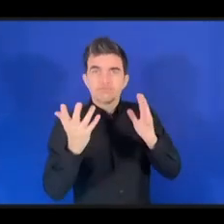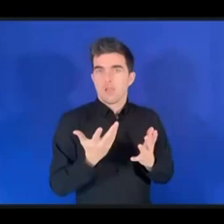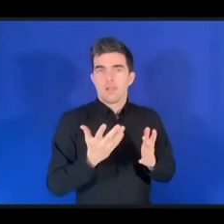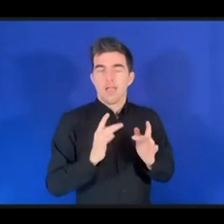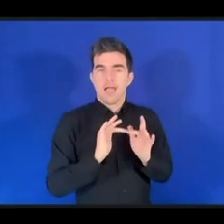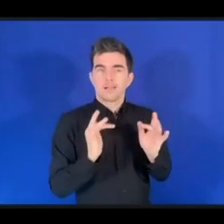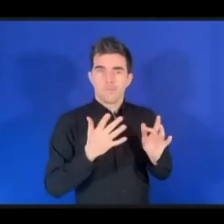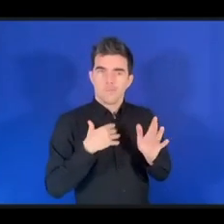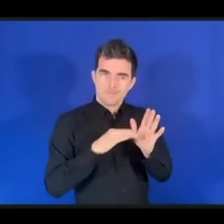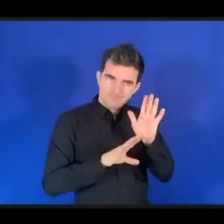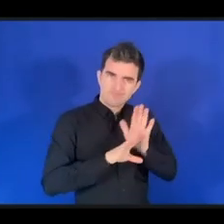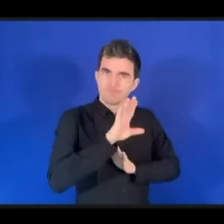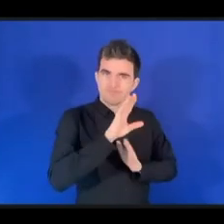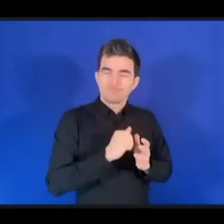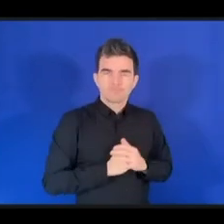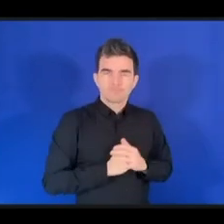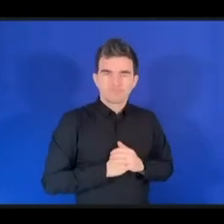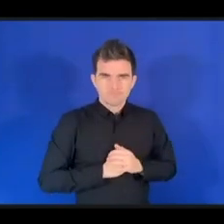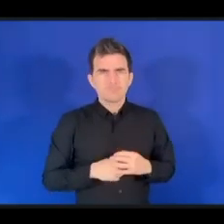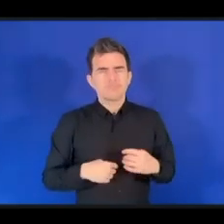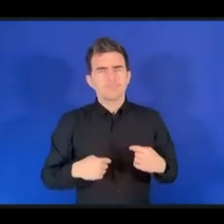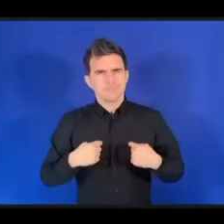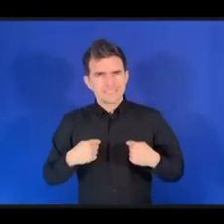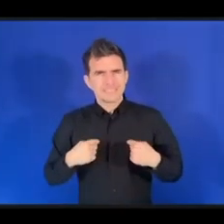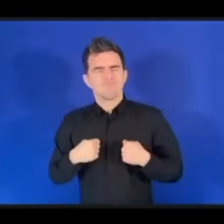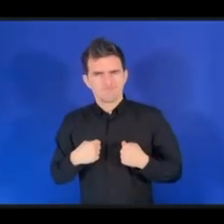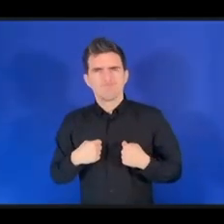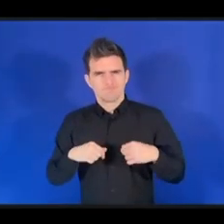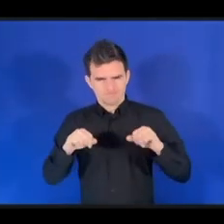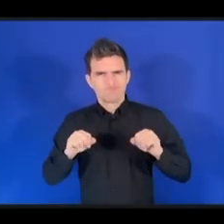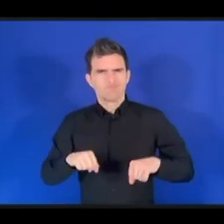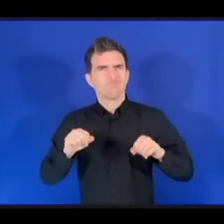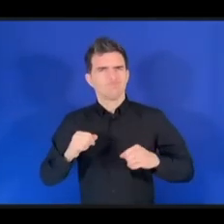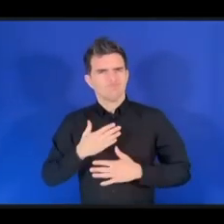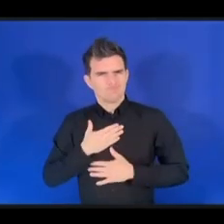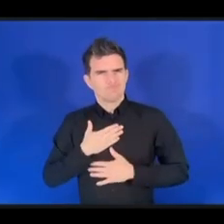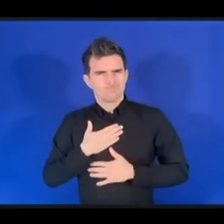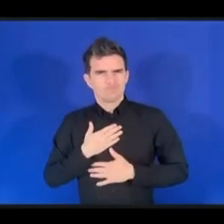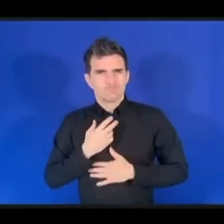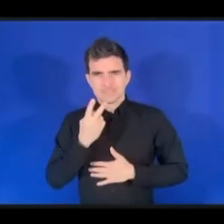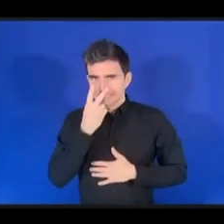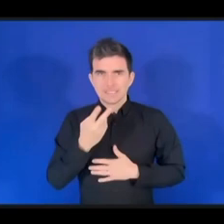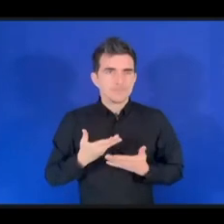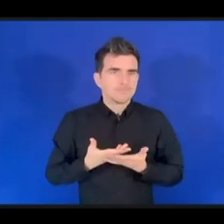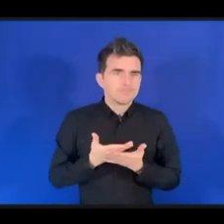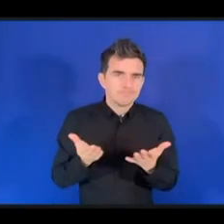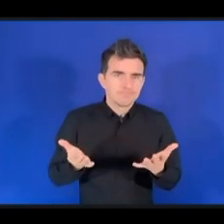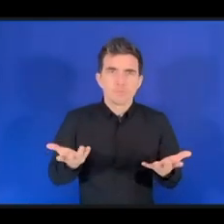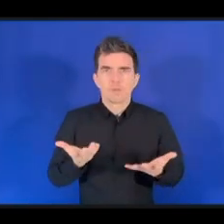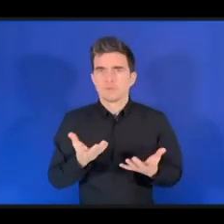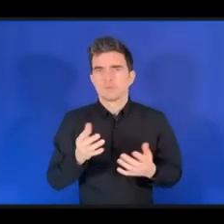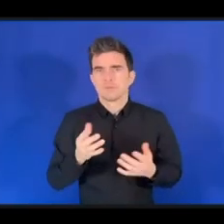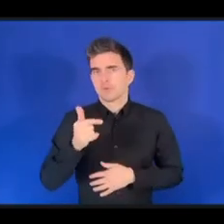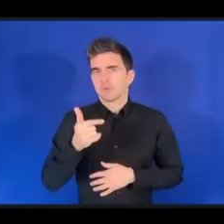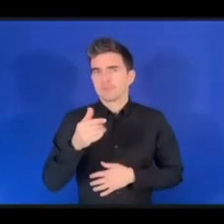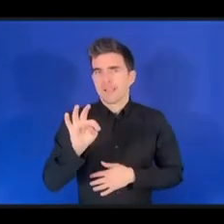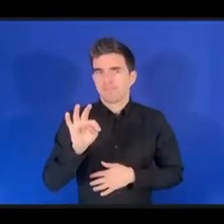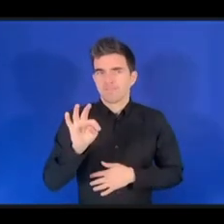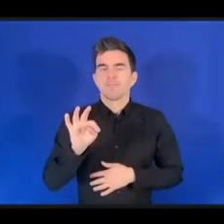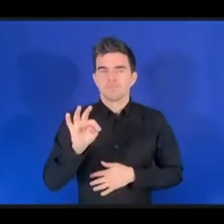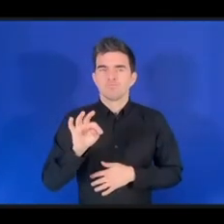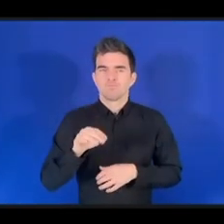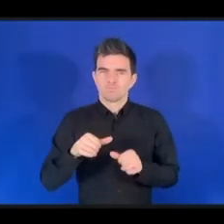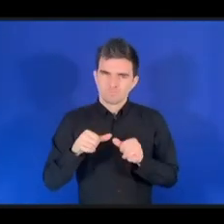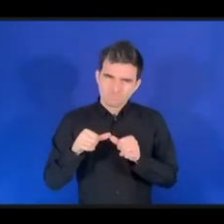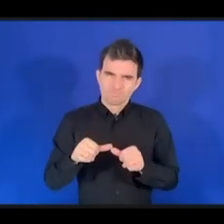le FGI continuera d'être un forum de premier plan au niveau mondial pour les conversations et